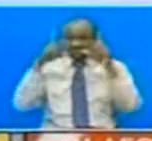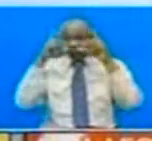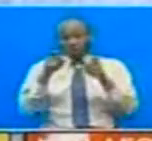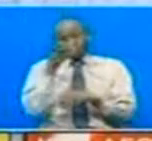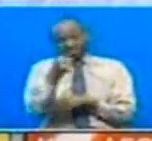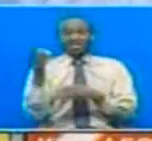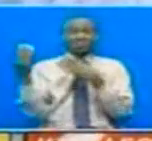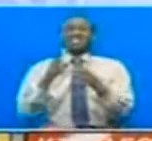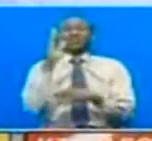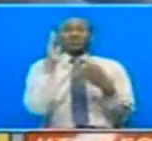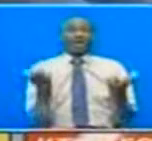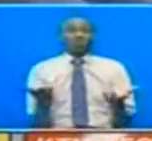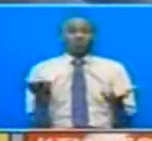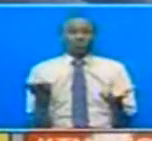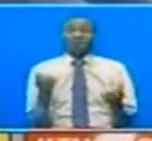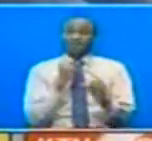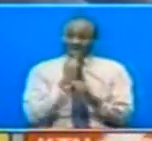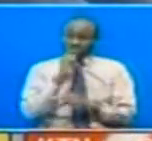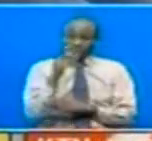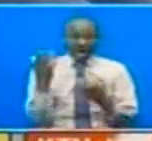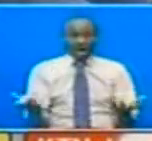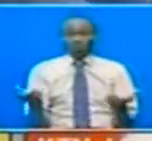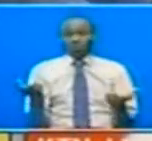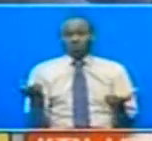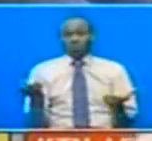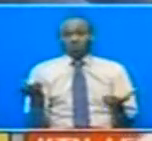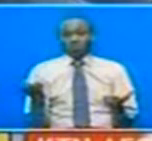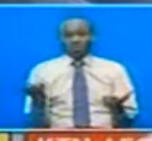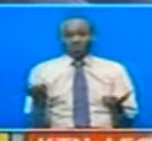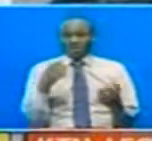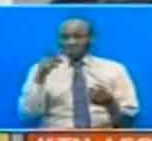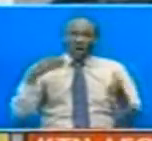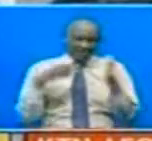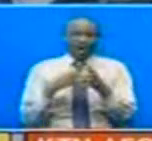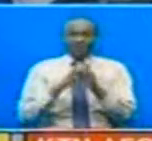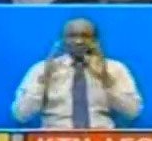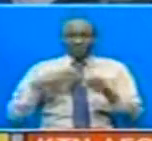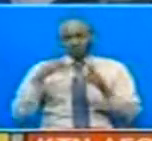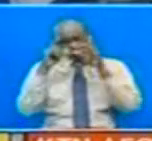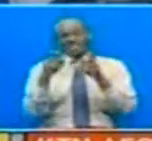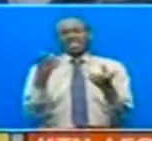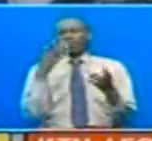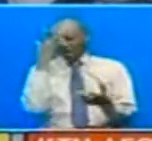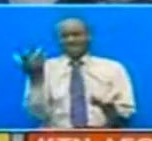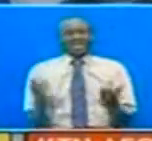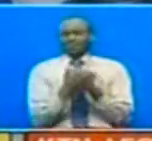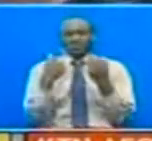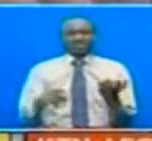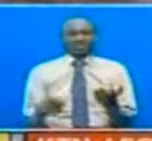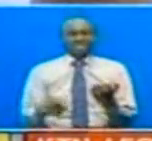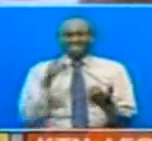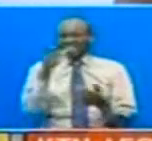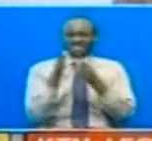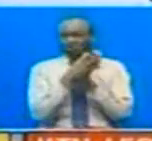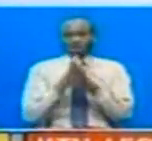Wewe hakikisha ile picha isiweko kwa kuleta usalama kule mahali. Sio uzuie watu kuleta kuchapisha picha. Hiyo ni